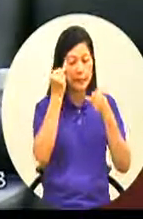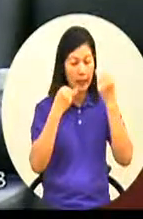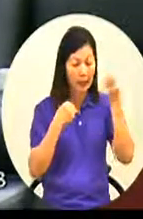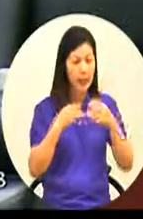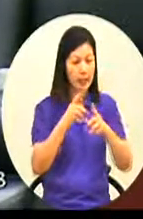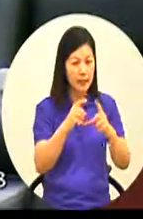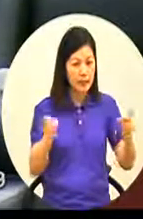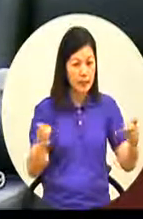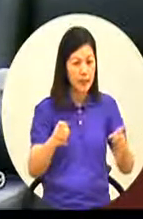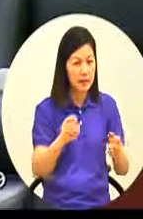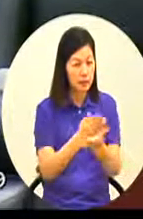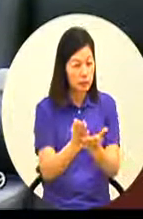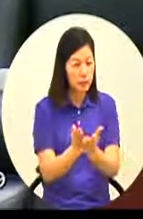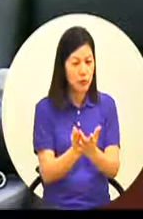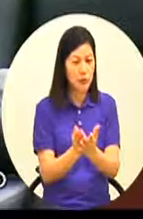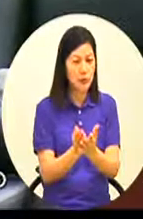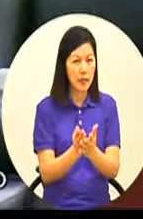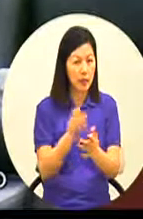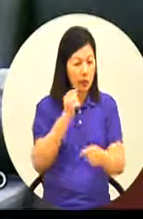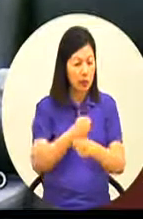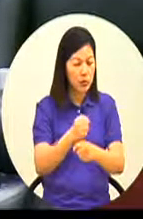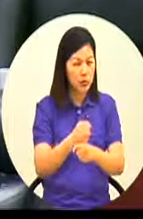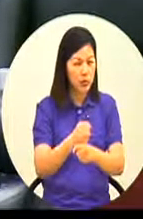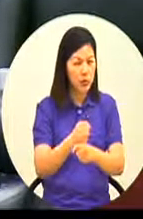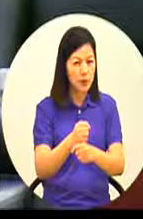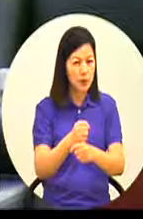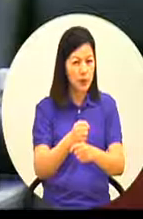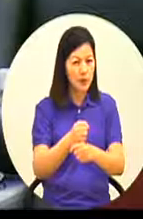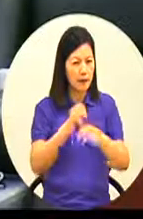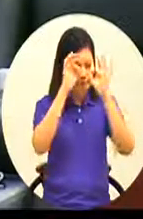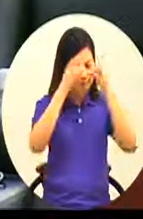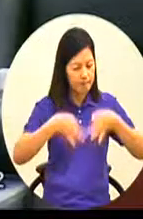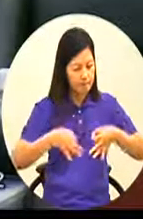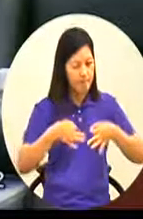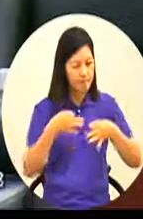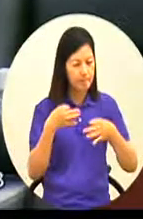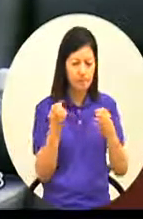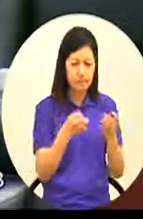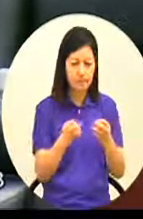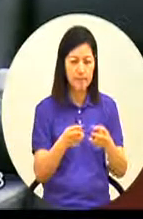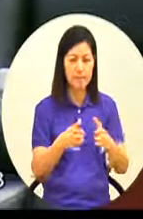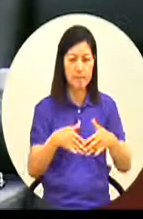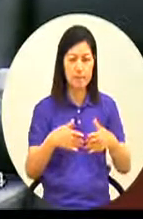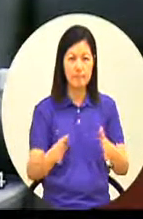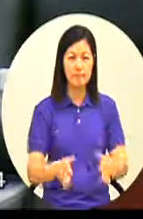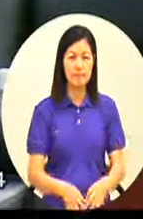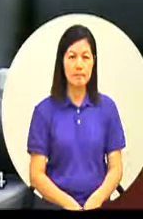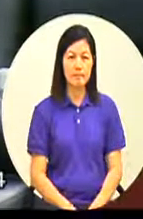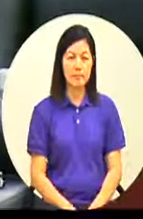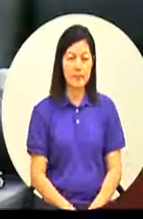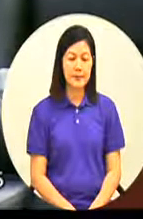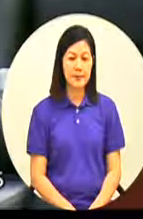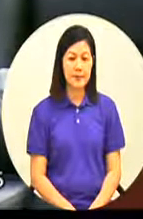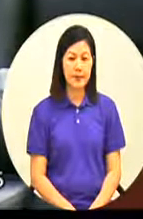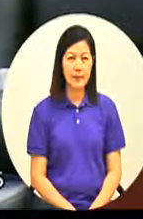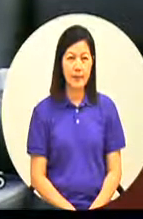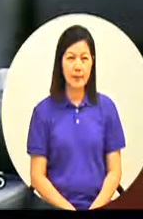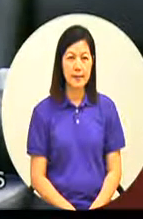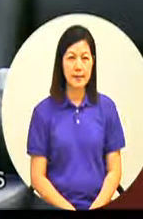哦，是不是要做一个好好的检视检讨？那另外，我从我们